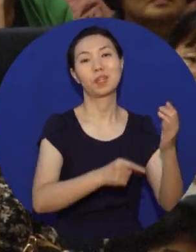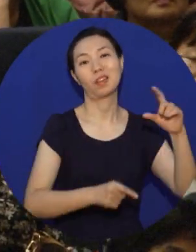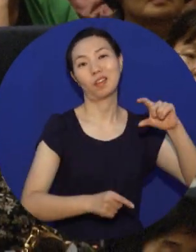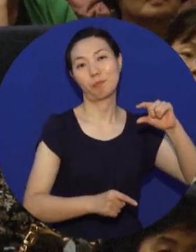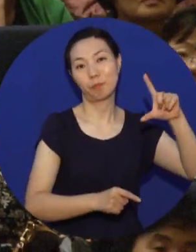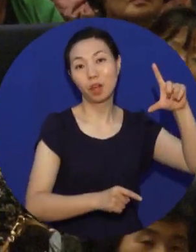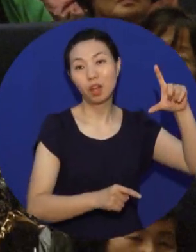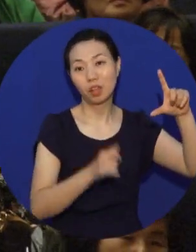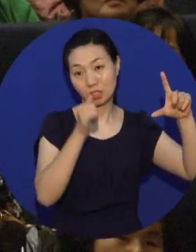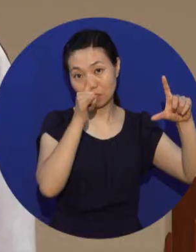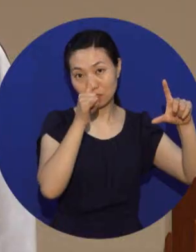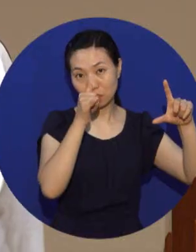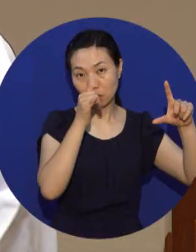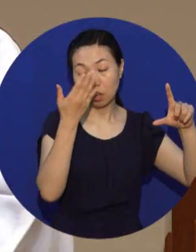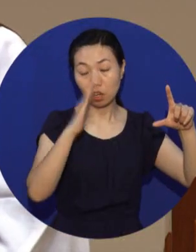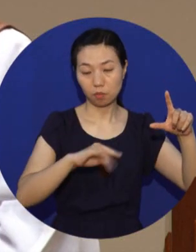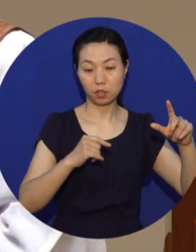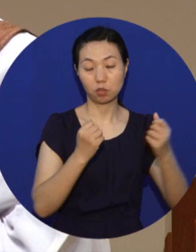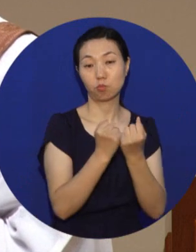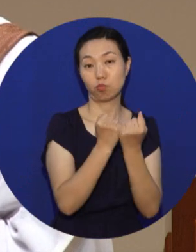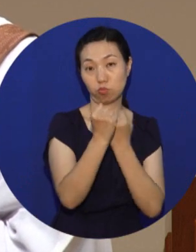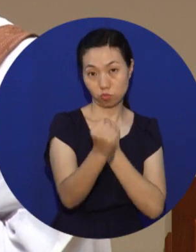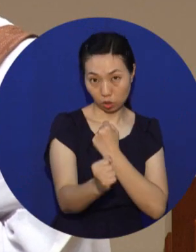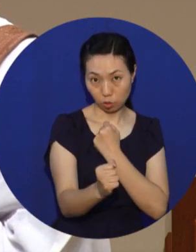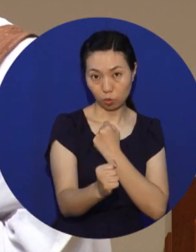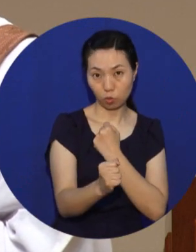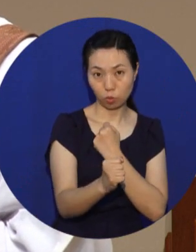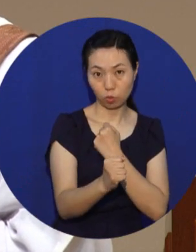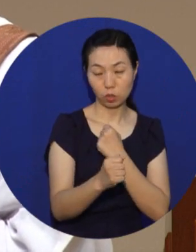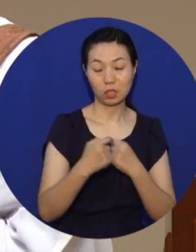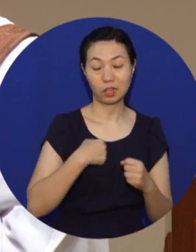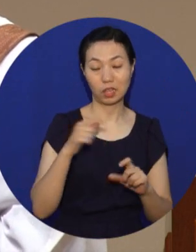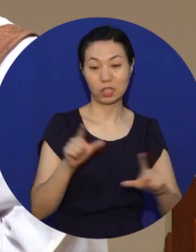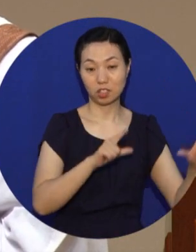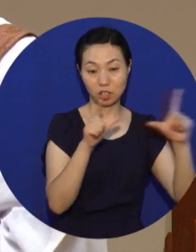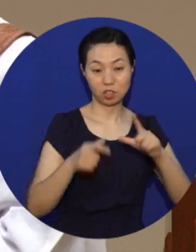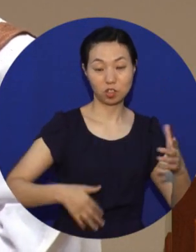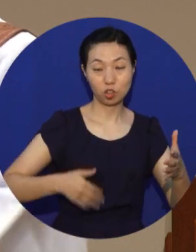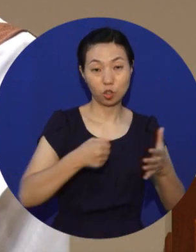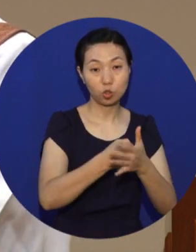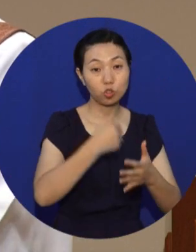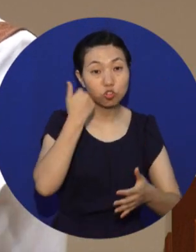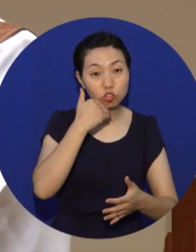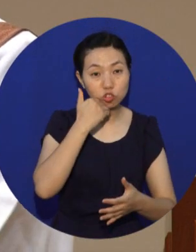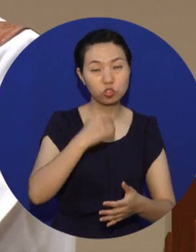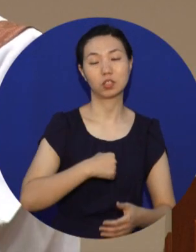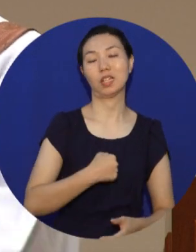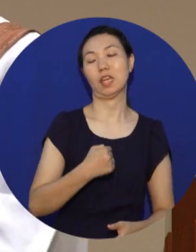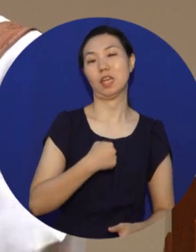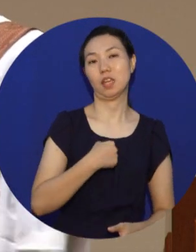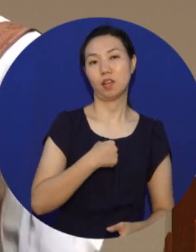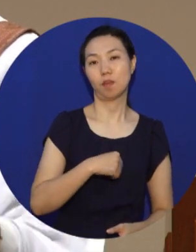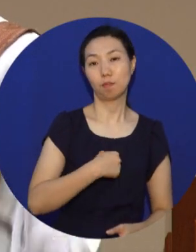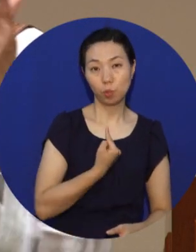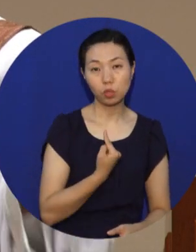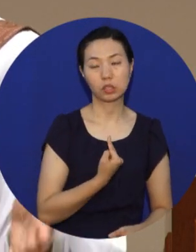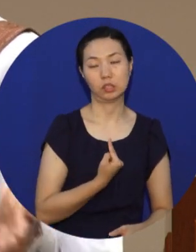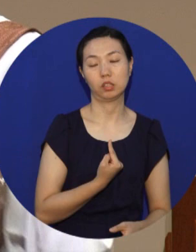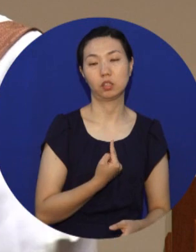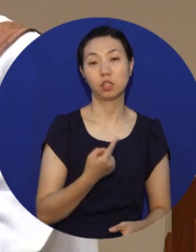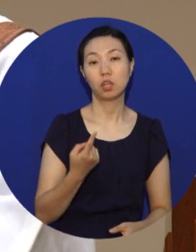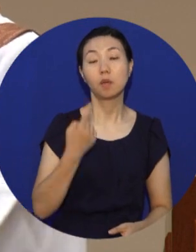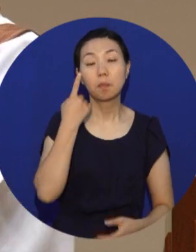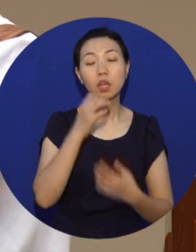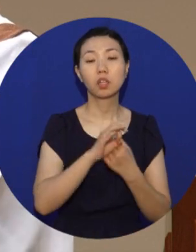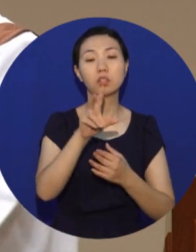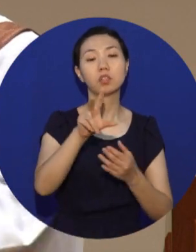그러나 그럼에도 불구하고 자기 인생은 누가 결정한다? 자기가 결정할 수가 있고 그에 따라서 어머니가 설령